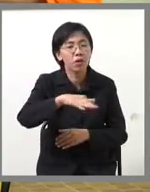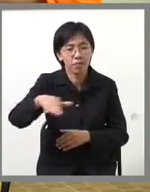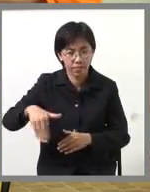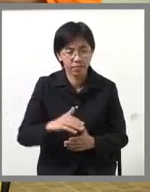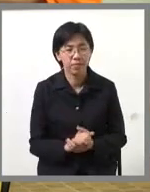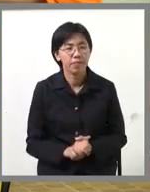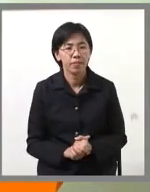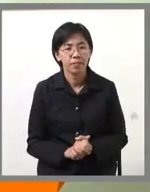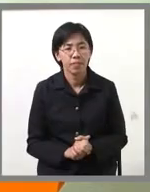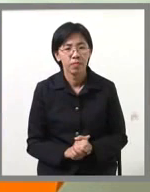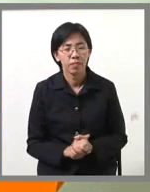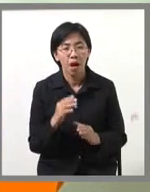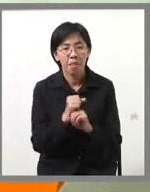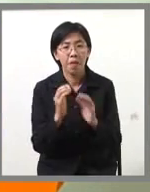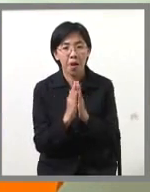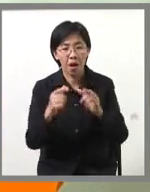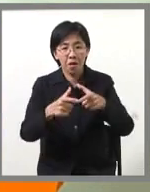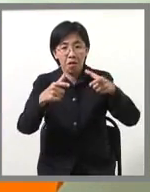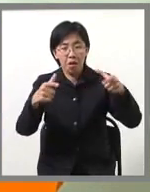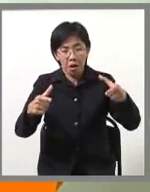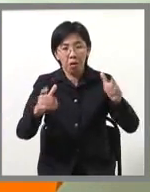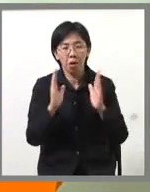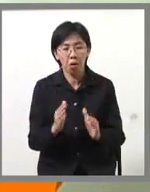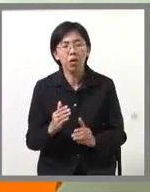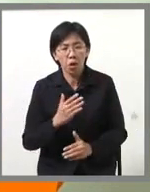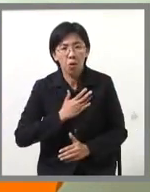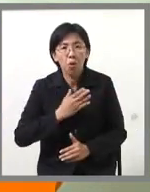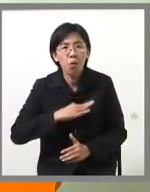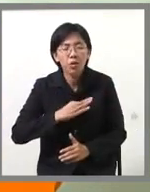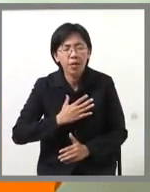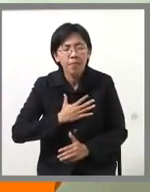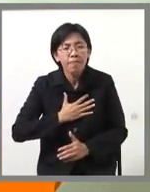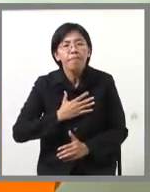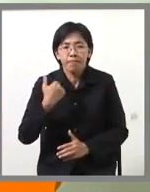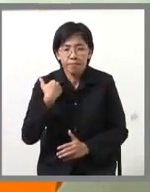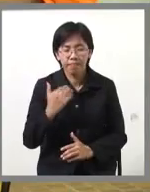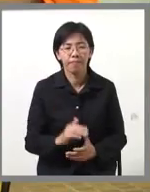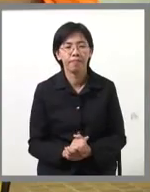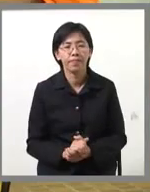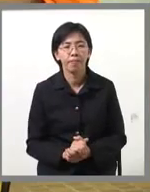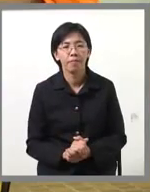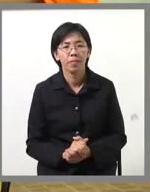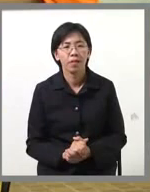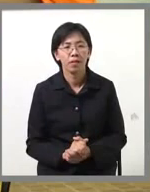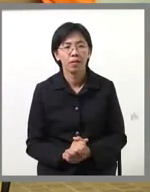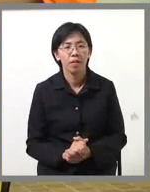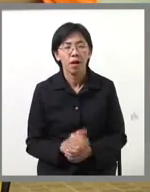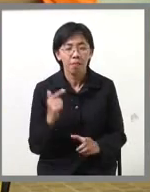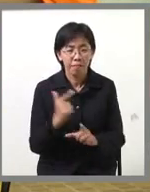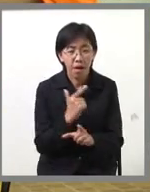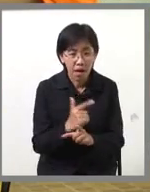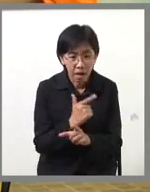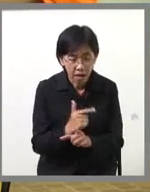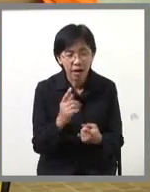พระพุทธศาสนาแล้วยิ่งถ้าเป็นพระพุทธรูปใหญ่ๆคนก็ยิ่งจะศรัทธามากแต่ว่าการจะสร้